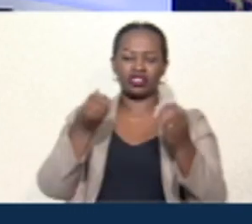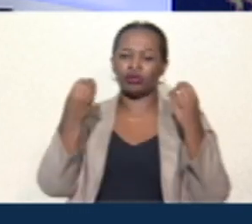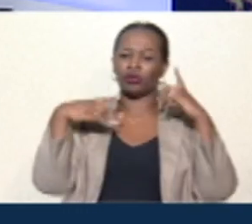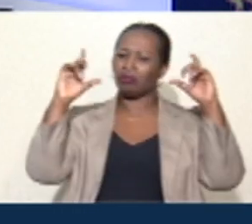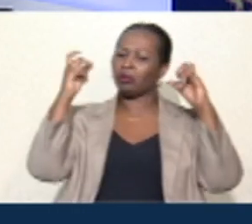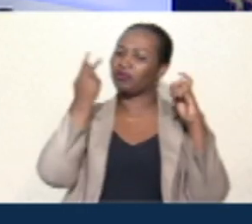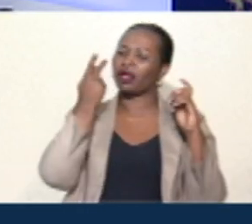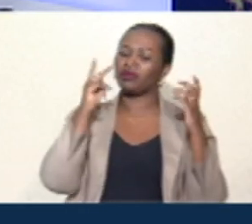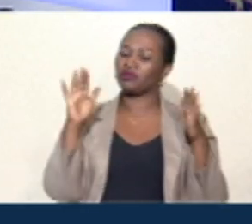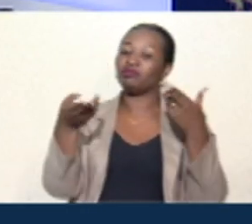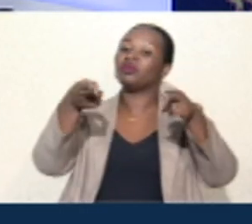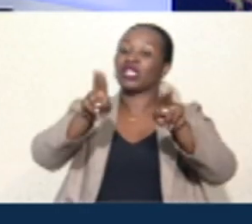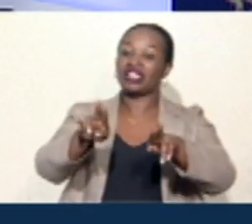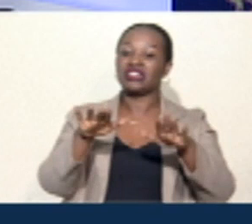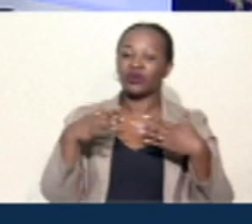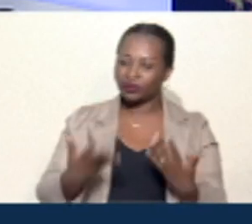yari imeze.